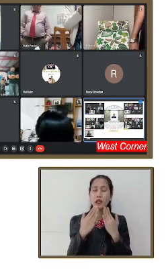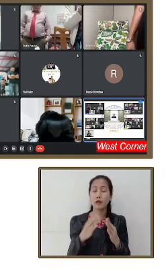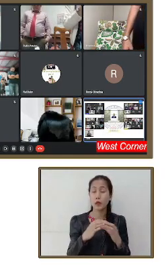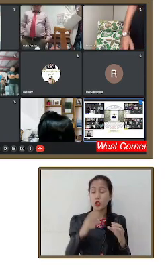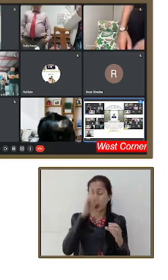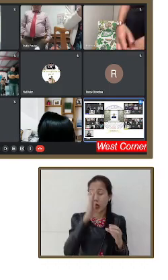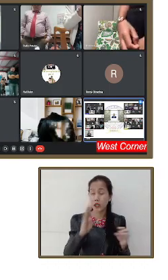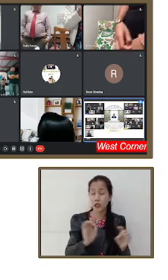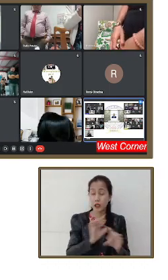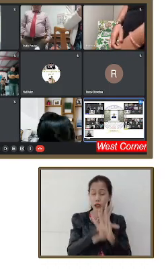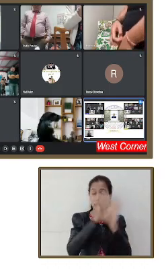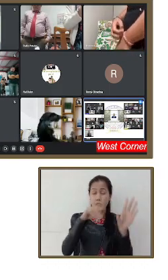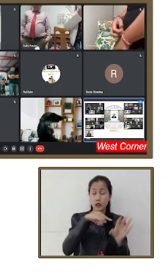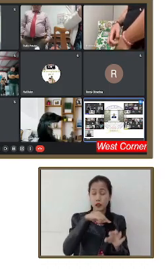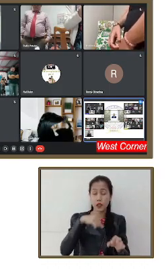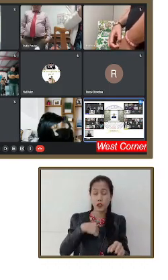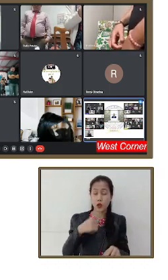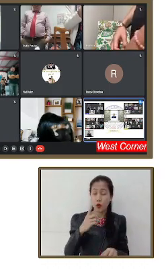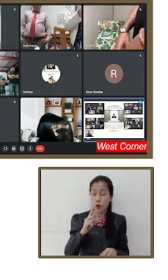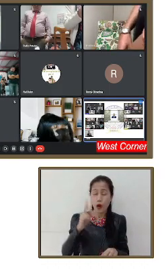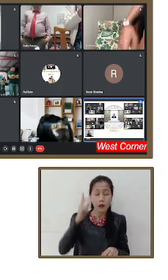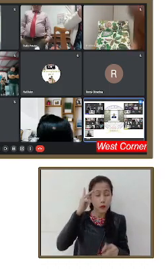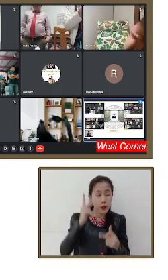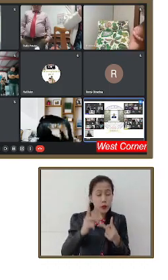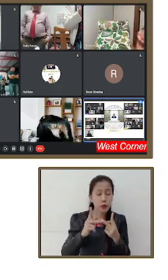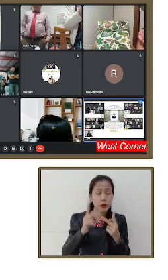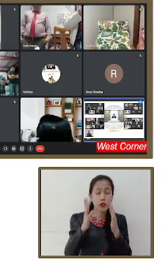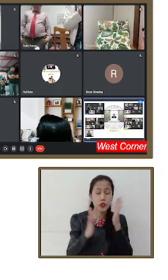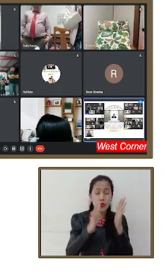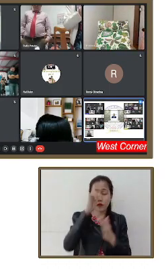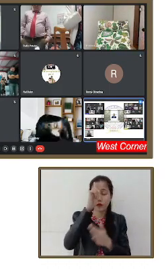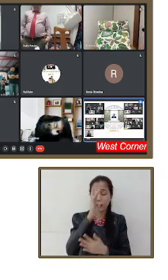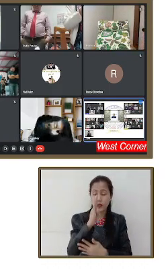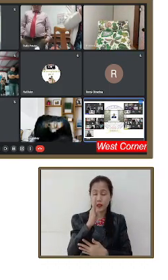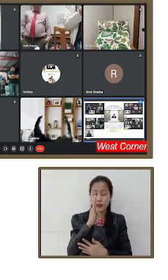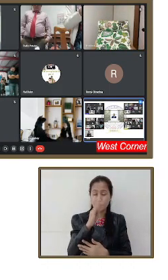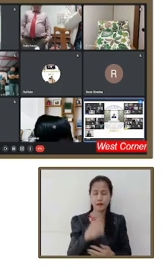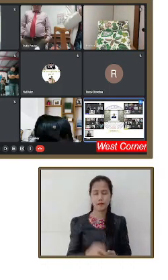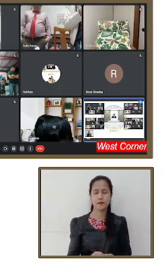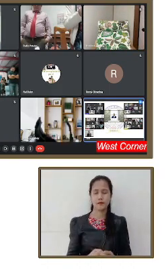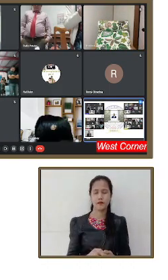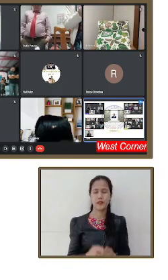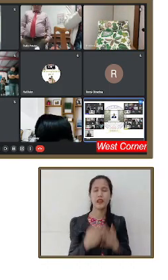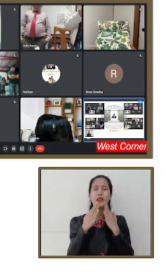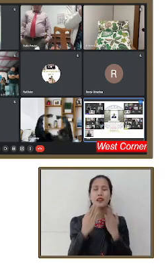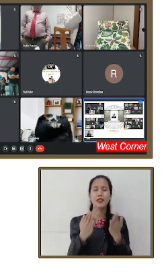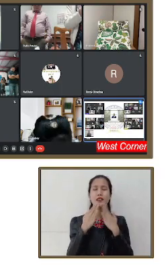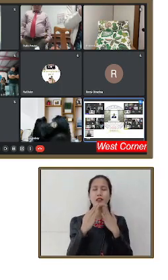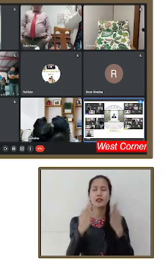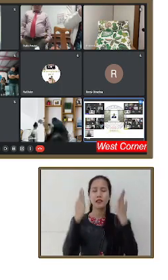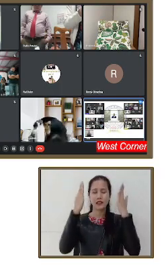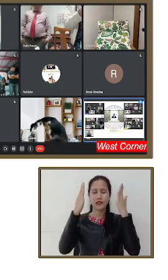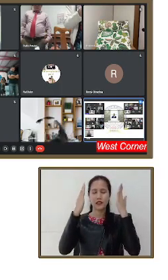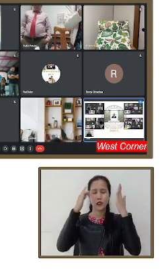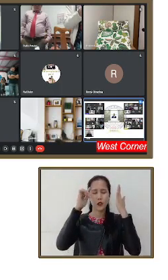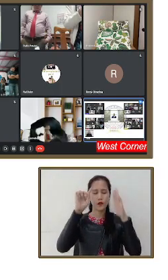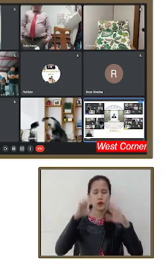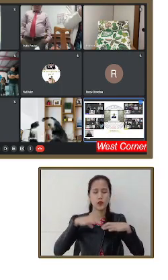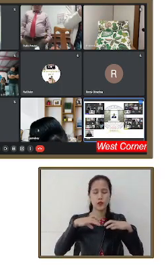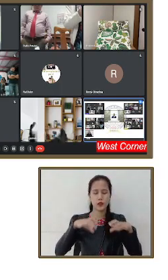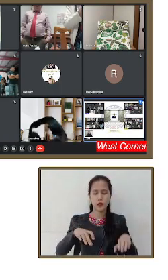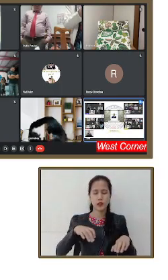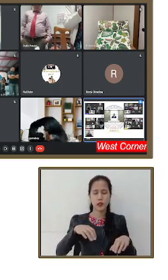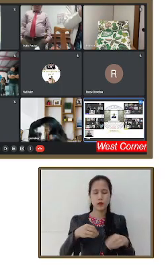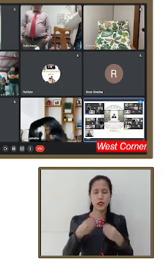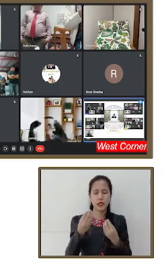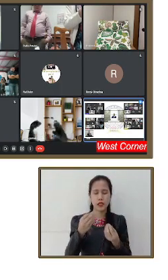ng tao, as long as na-aprobado po ang aming ginagawa sa inyo pong harapan, patuloy po namin itong gagawin. Kaya maraming salamat, Panginoon, sa pribileyo na pinagkalob niyo po